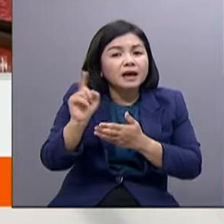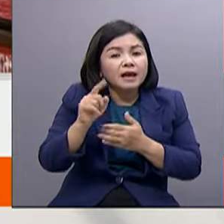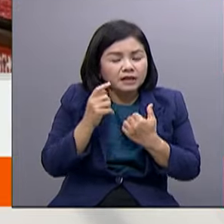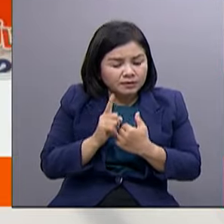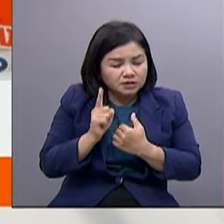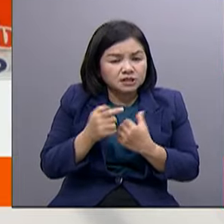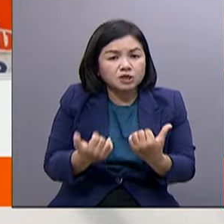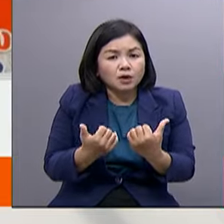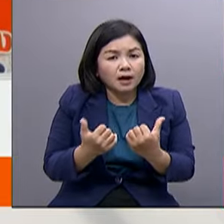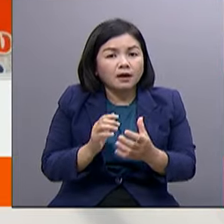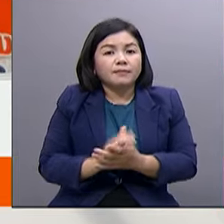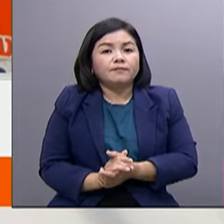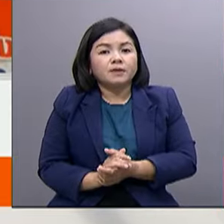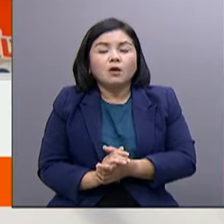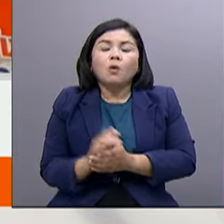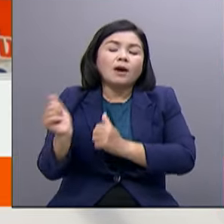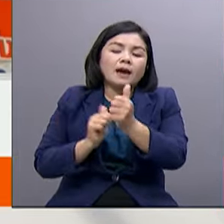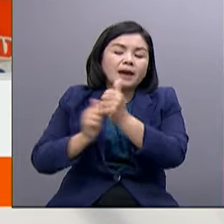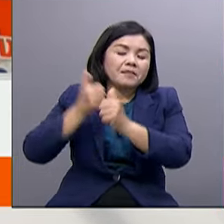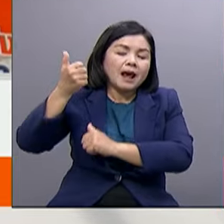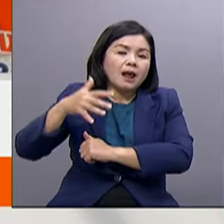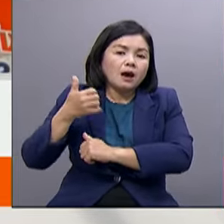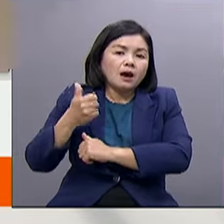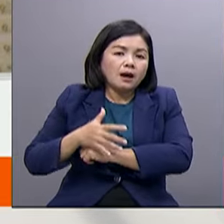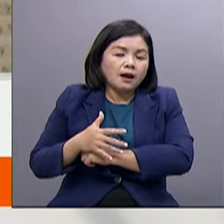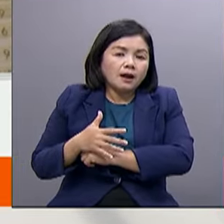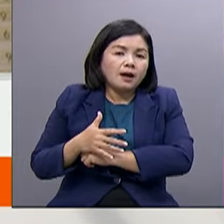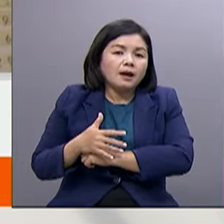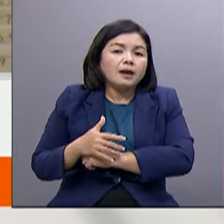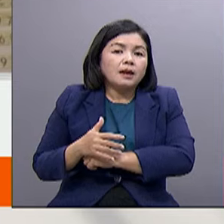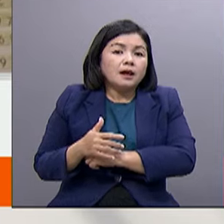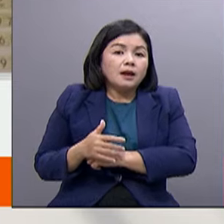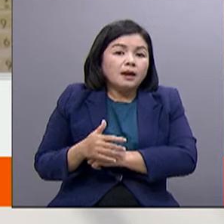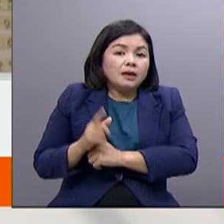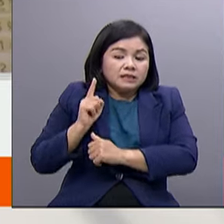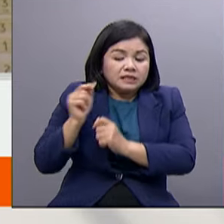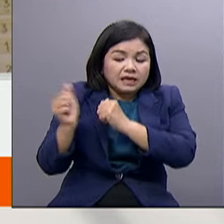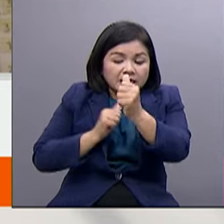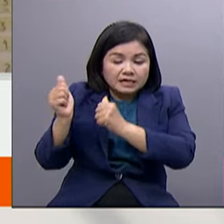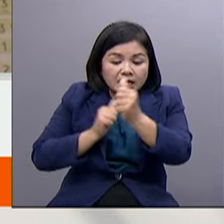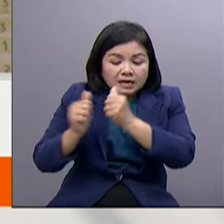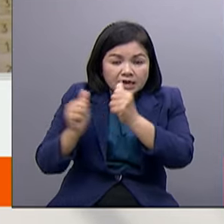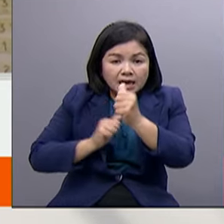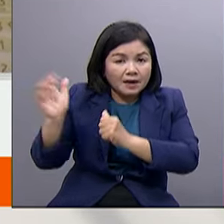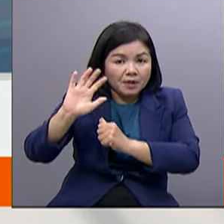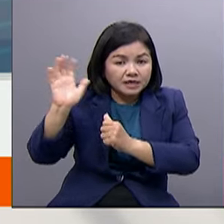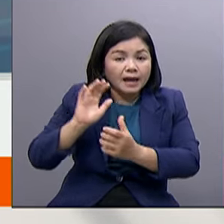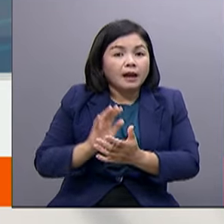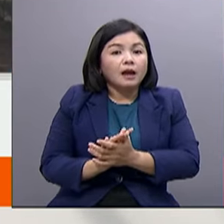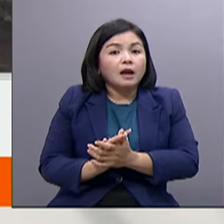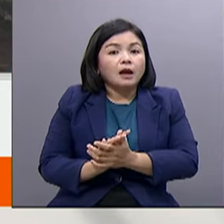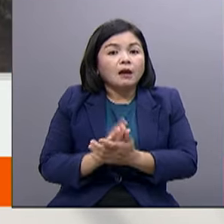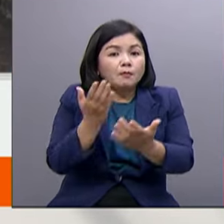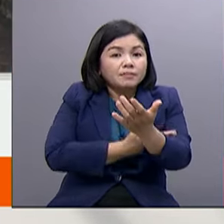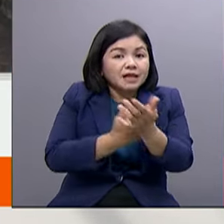ะคะ สู้เนี่ยสู้ไม่ได้อยู่แล้วแล้วจริงๆไม่ใช่การมาสู้กันด้วยเอาผลิตภัณฑ์มาสู้นะครับ ค